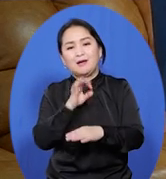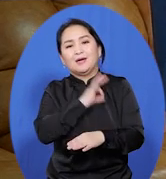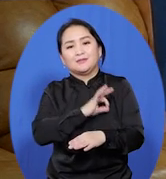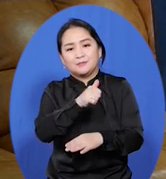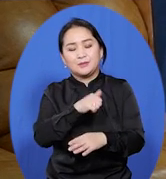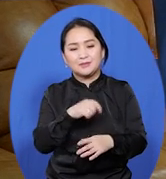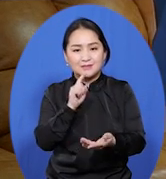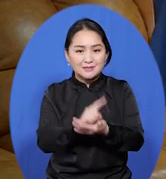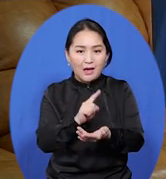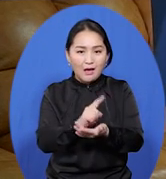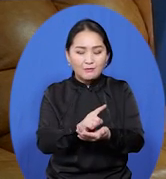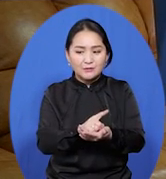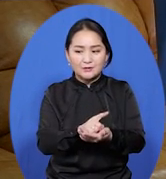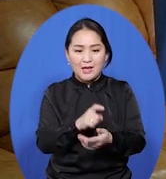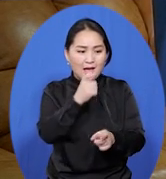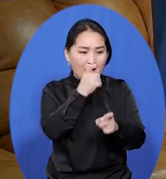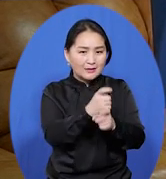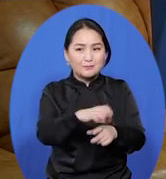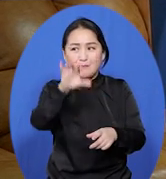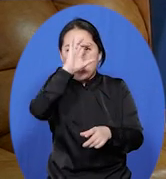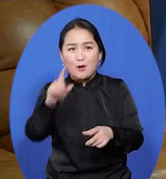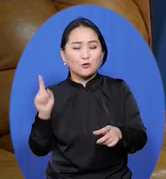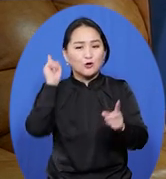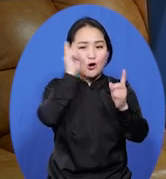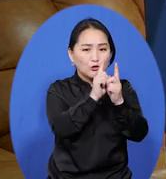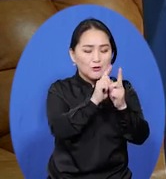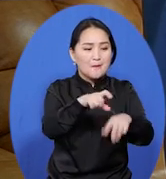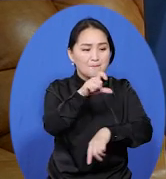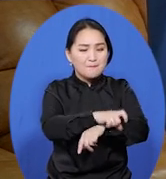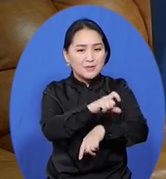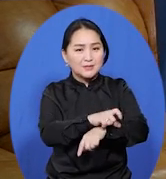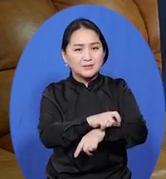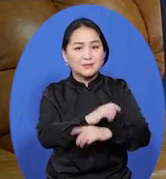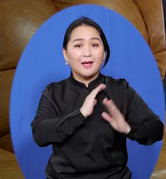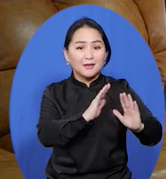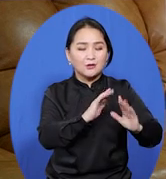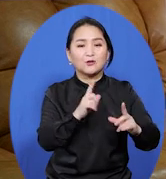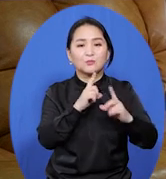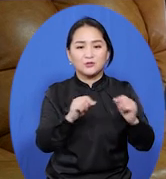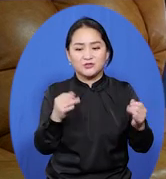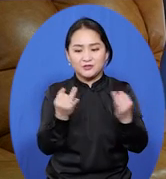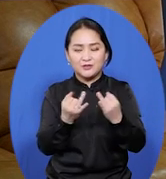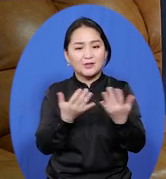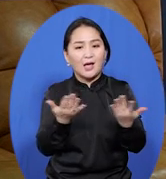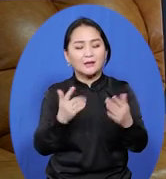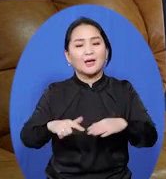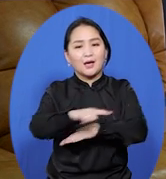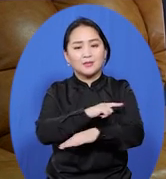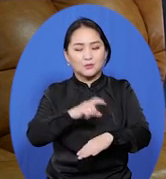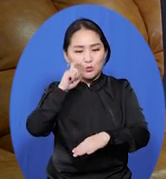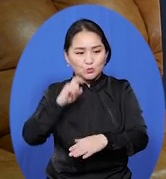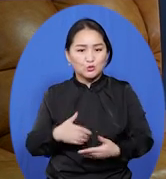Одоо заавалчгүй нөгөө нэг халамжийн байгууллага дээр өчтгөн халамжийн мэрэгчлэнд ханддаг байсна болсон. Одоо эртэр цахим орчинд хаанаас ч